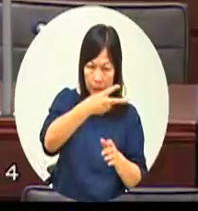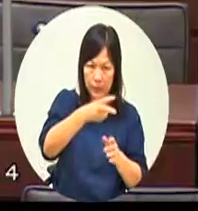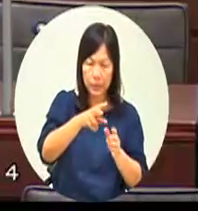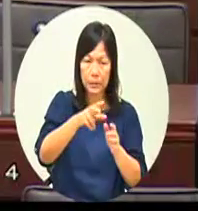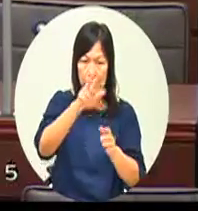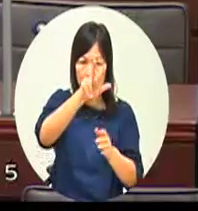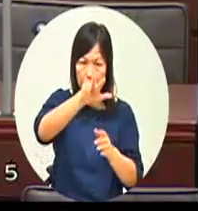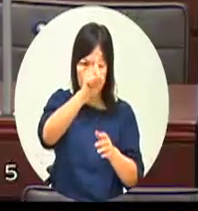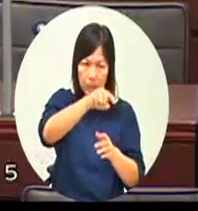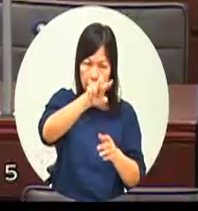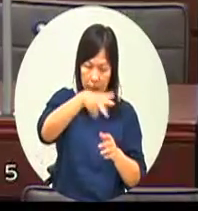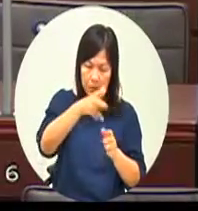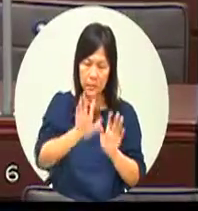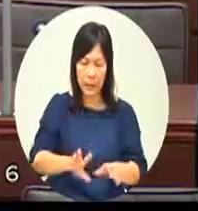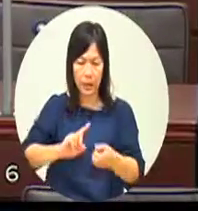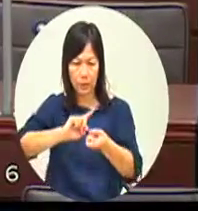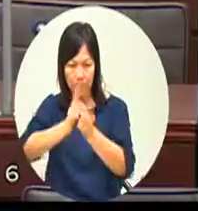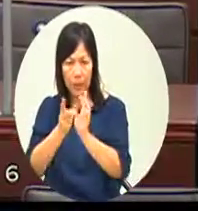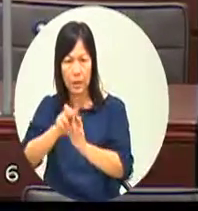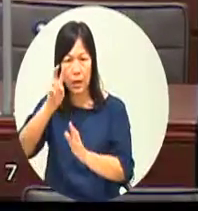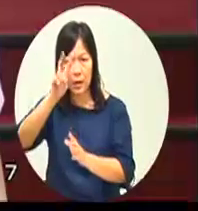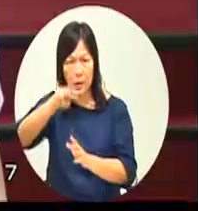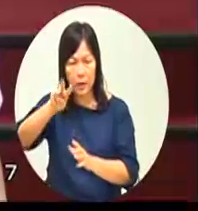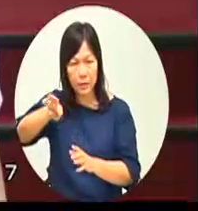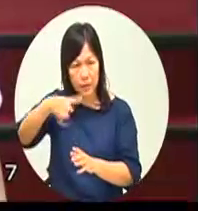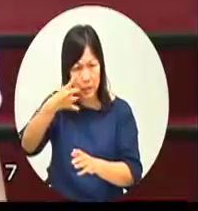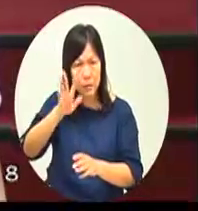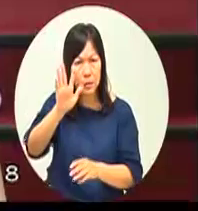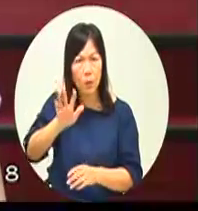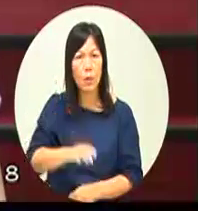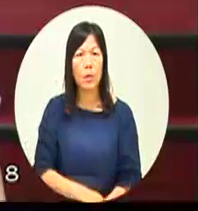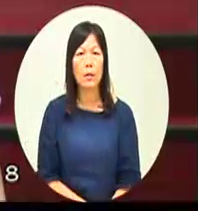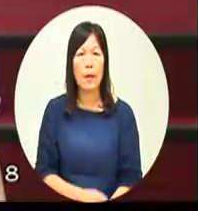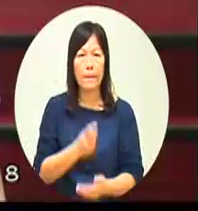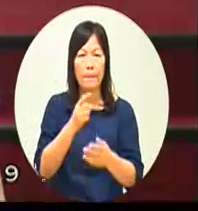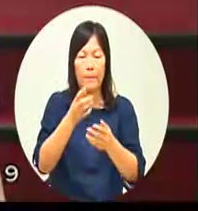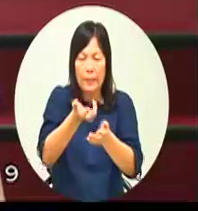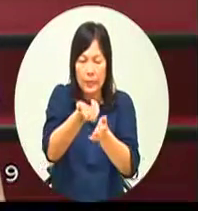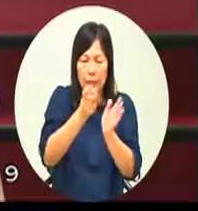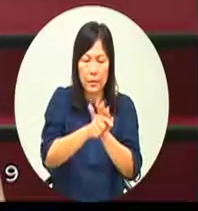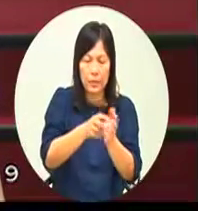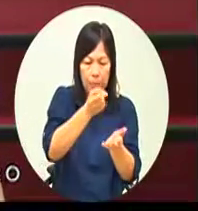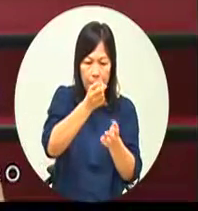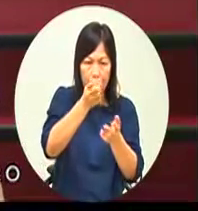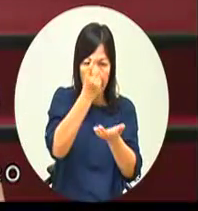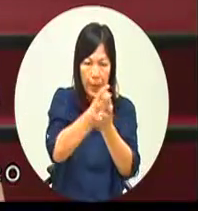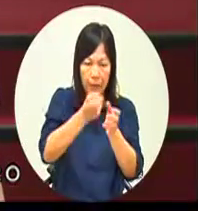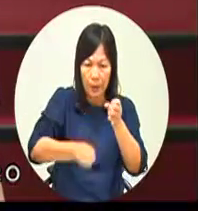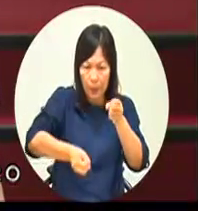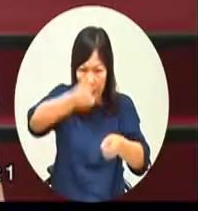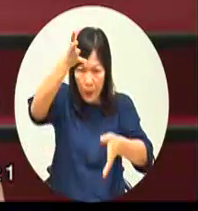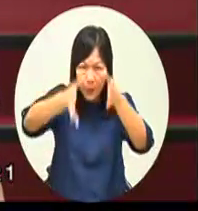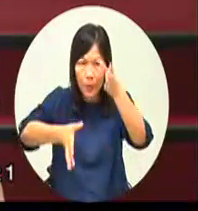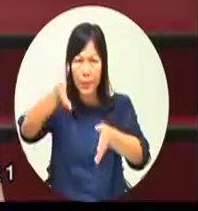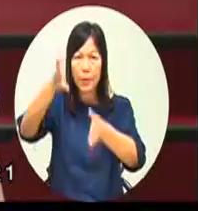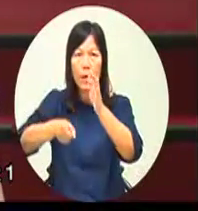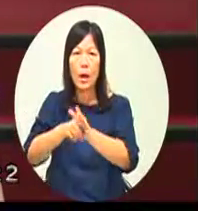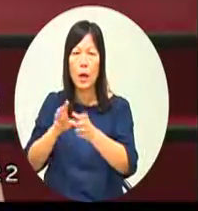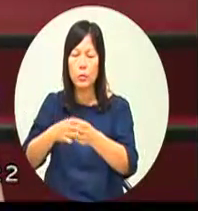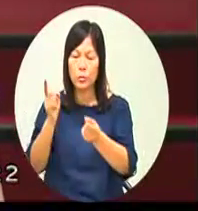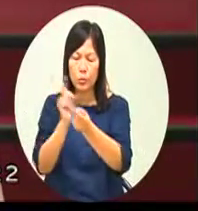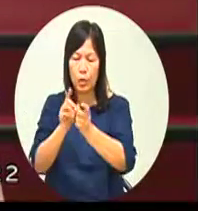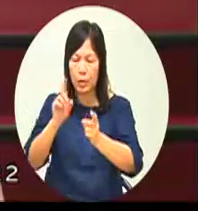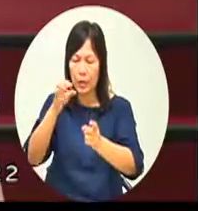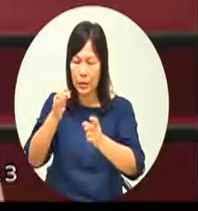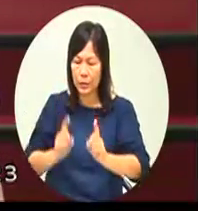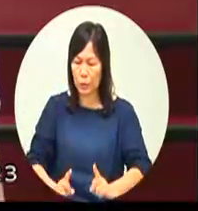2413。 对，因为前一阵子就是各个大楼，好，他们对于这个调涨的部分，就是普遍反